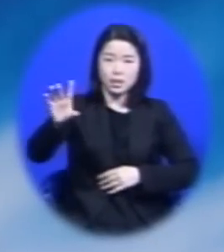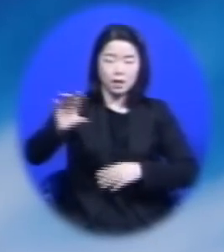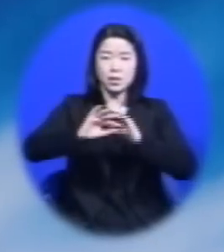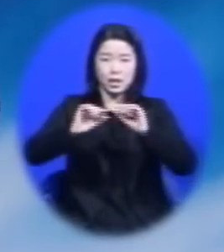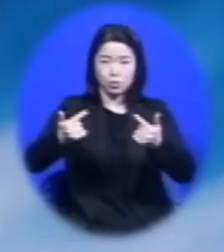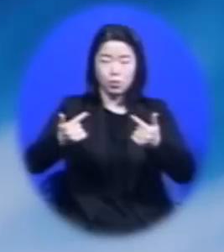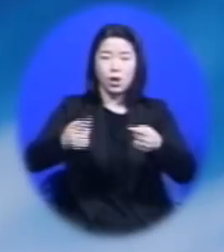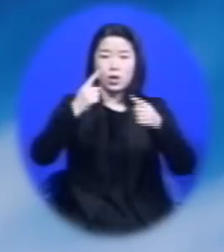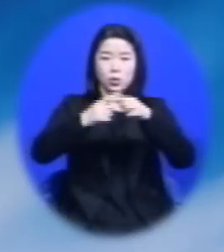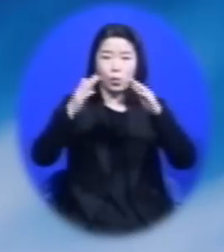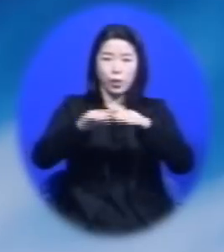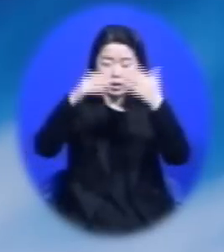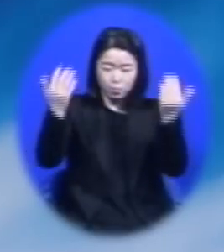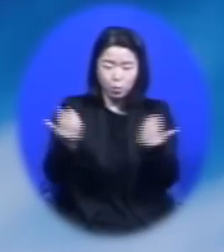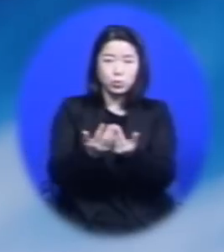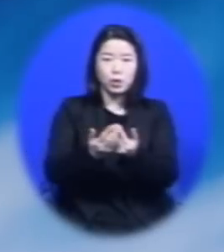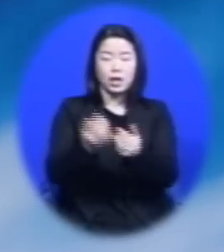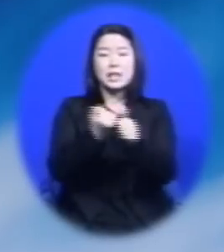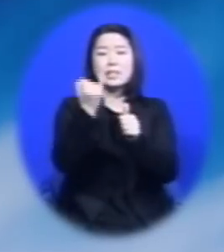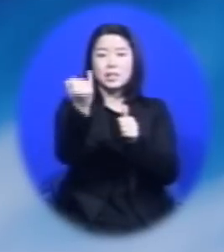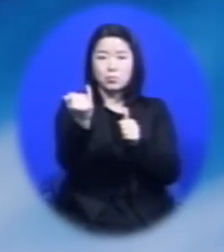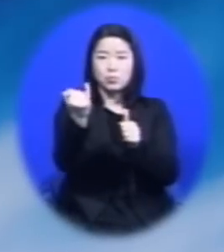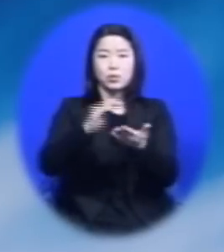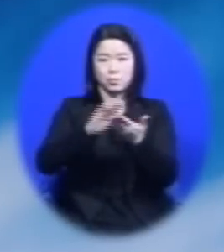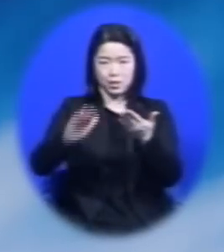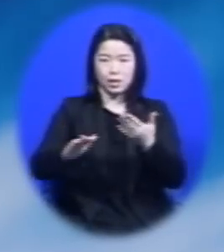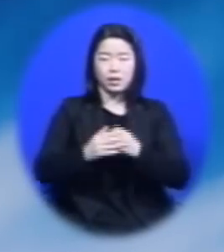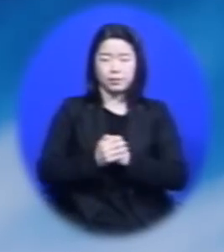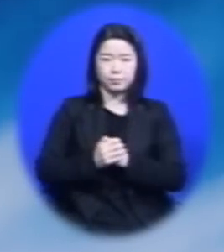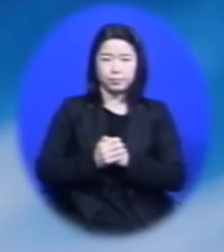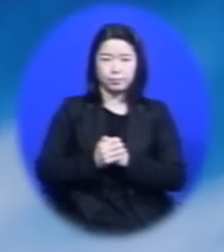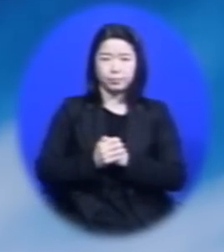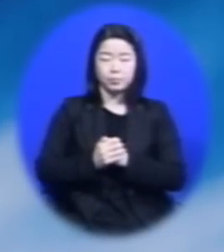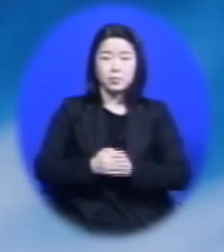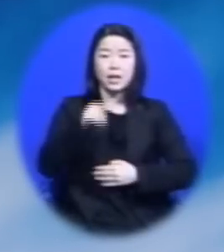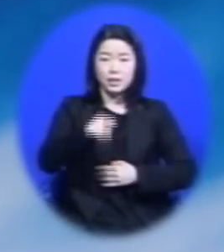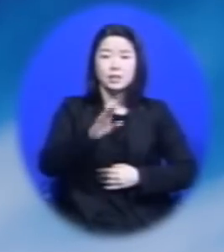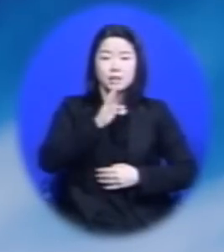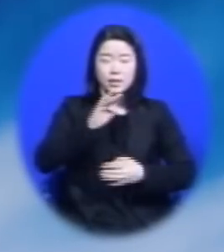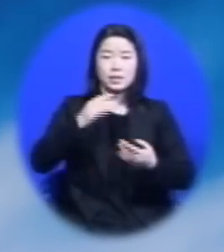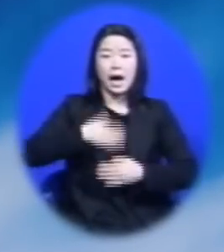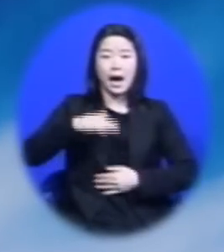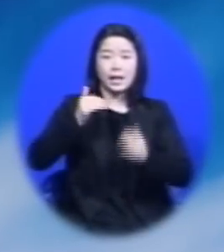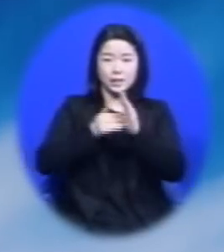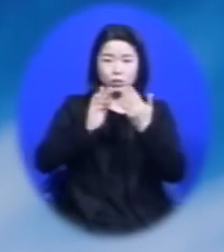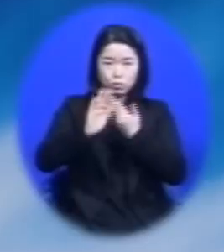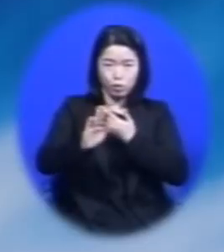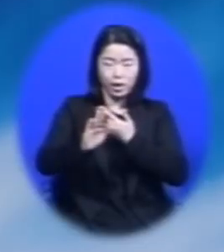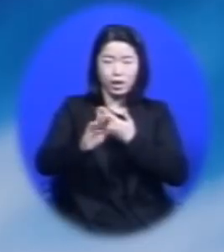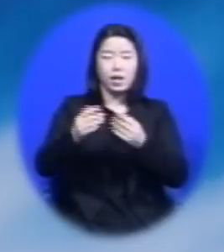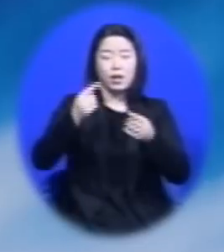아니고 교회가 신부인 것입니다 교회가 그 사실을 알고 나면